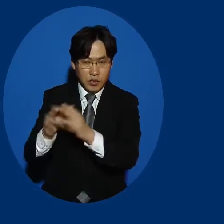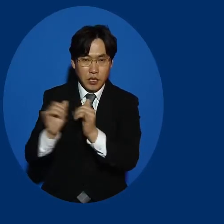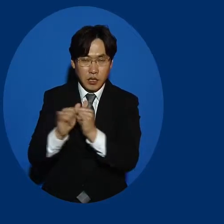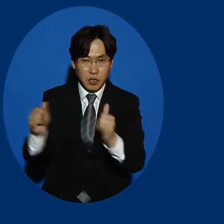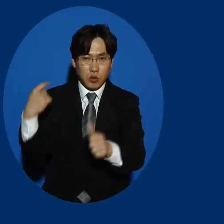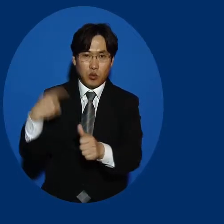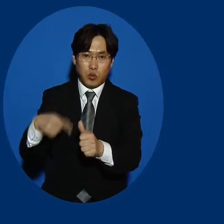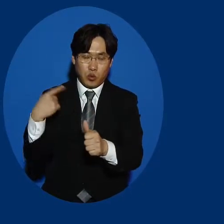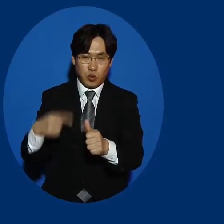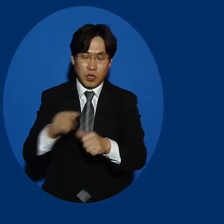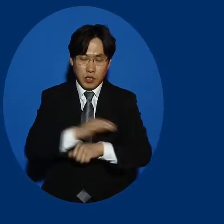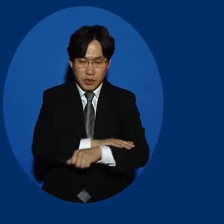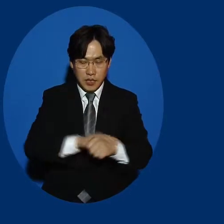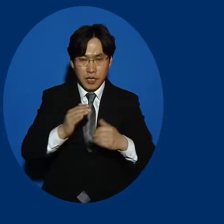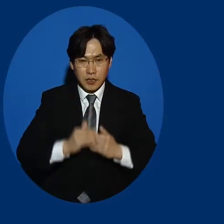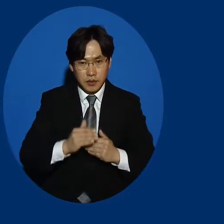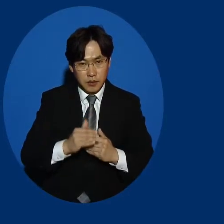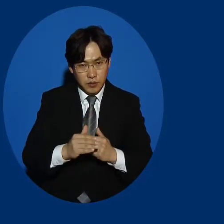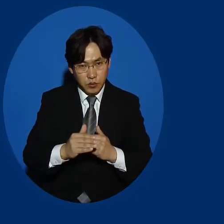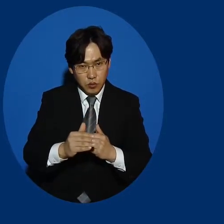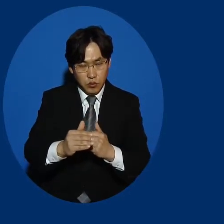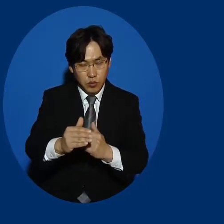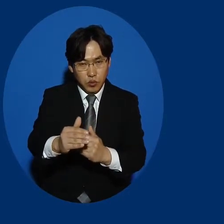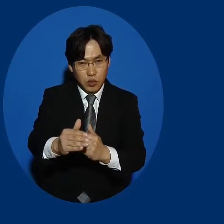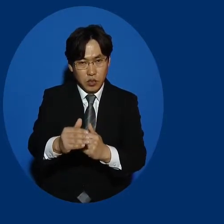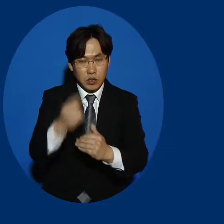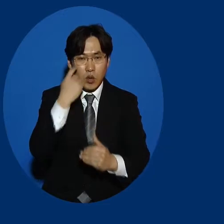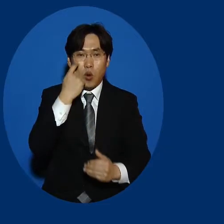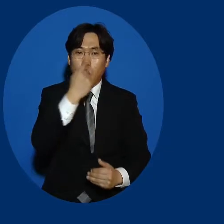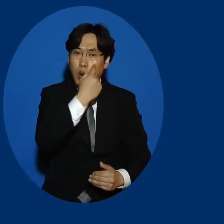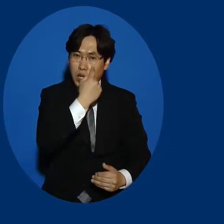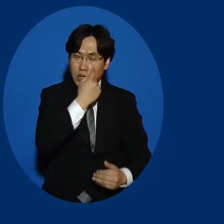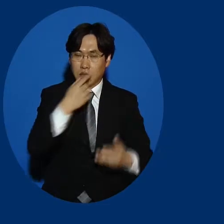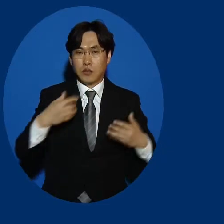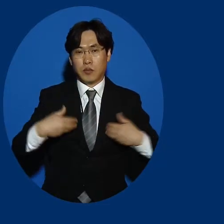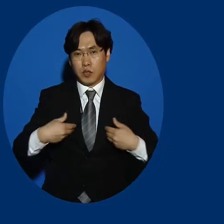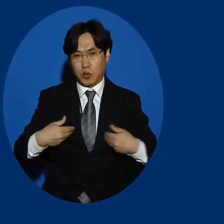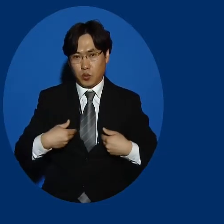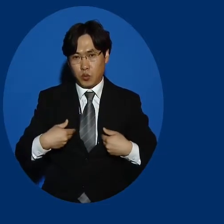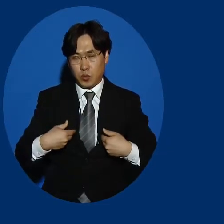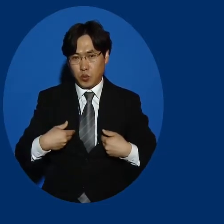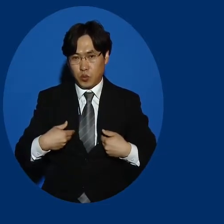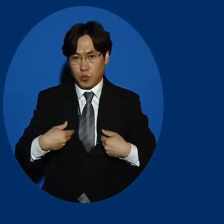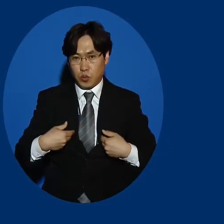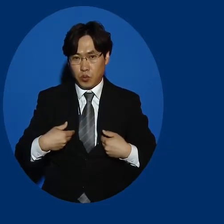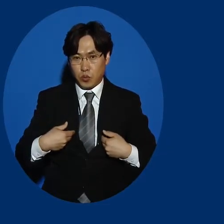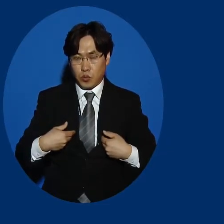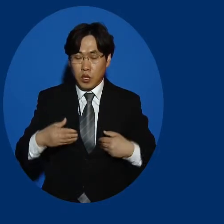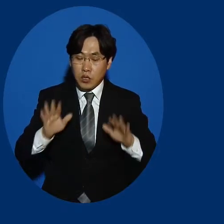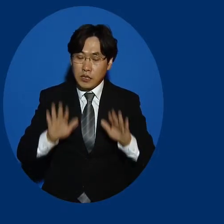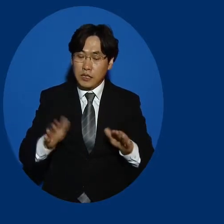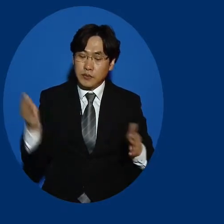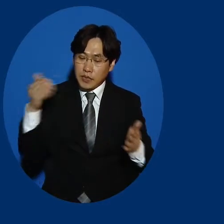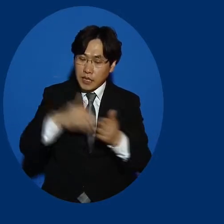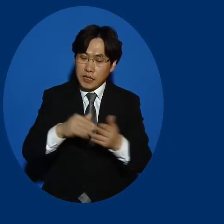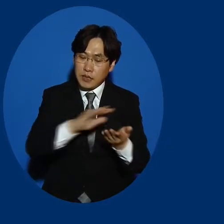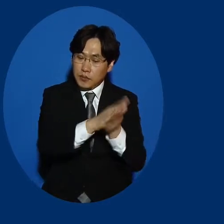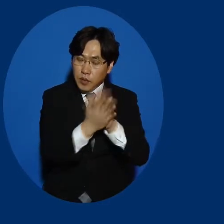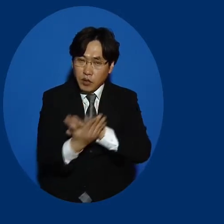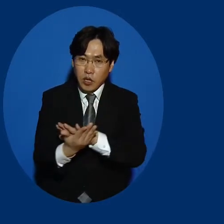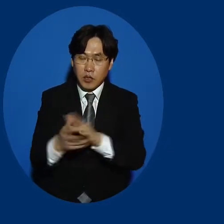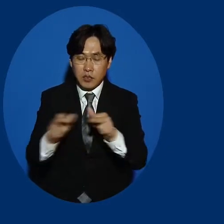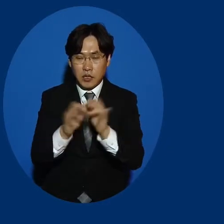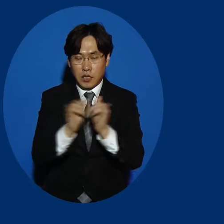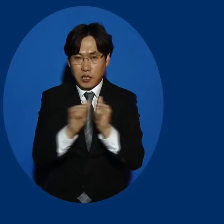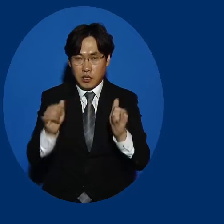교육이 잘 이루어져 왔는지 살펴보았습니다. 그러나 그 이후로 지금까지 변한 건